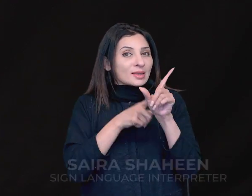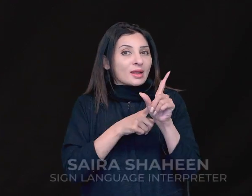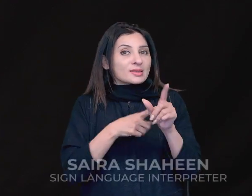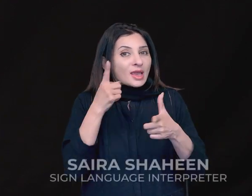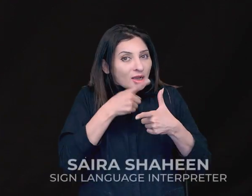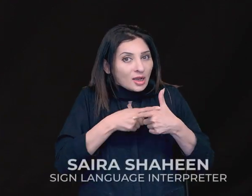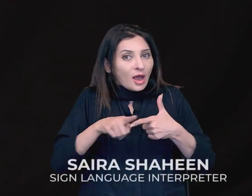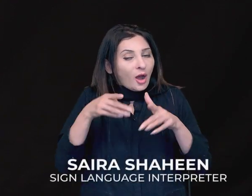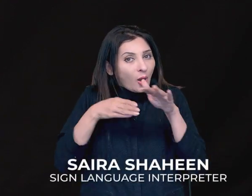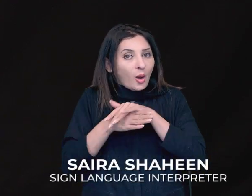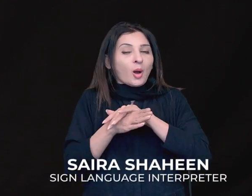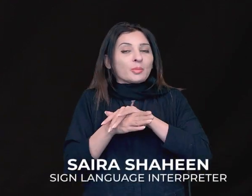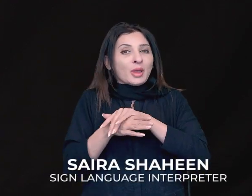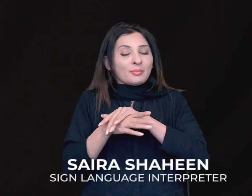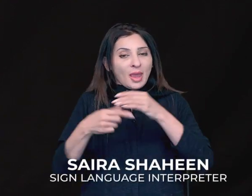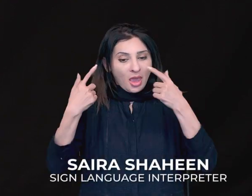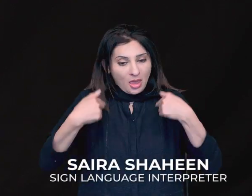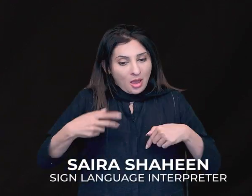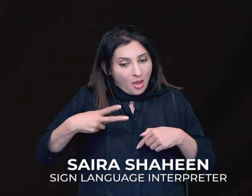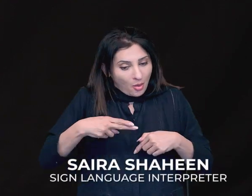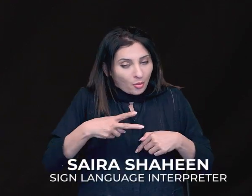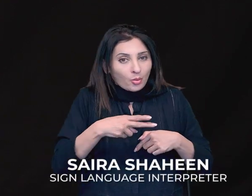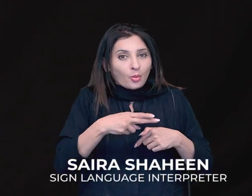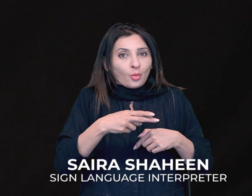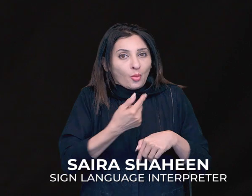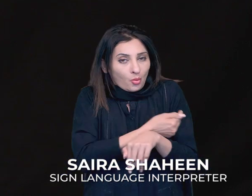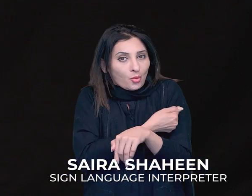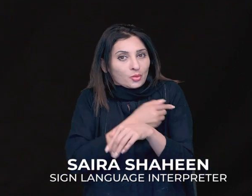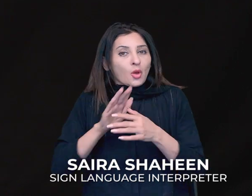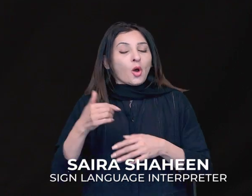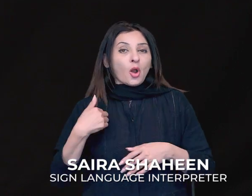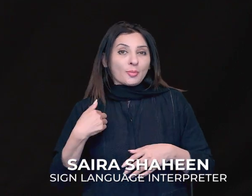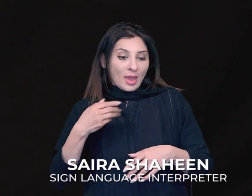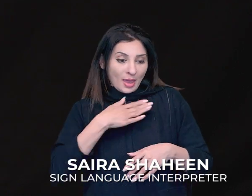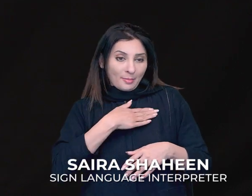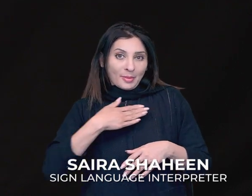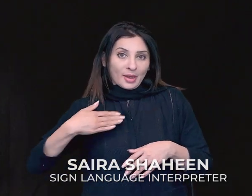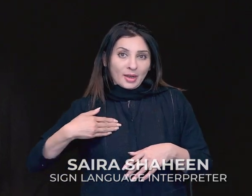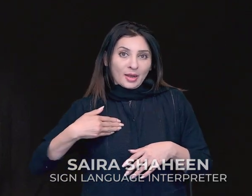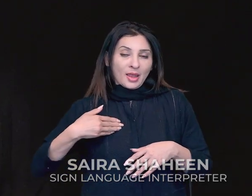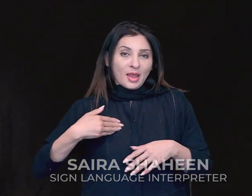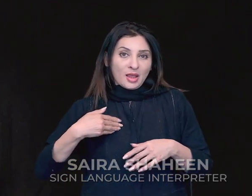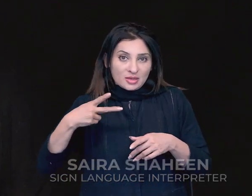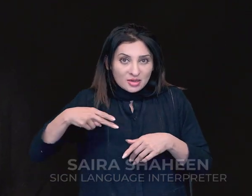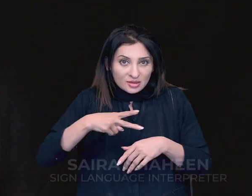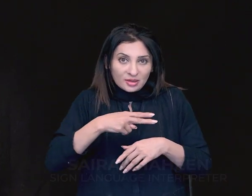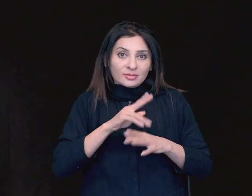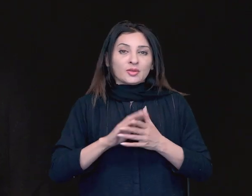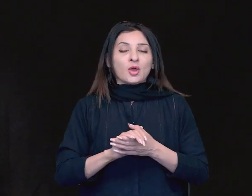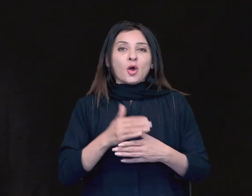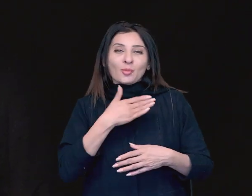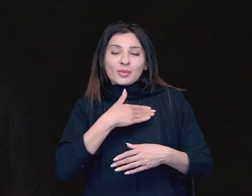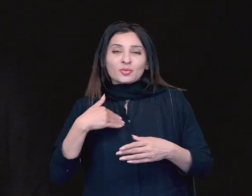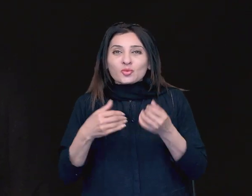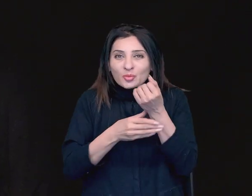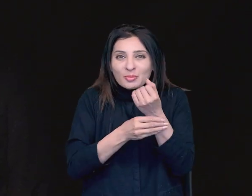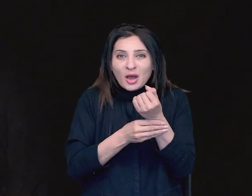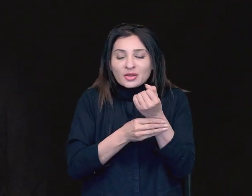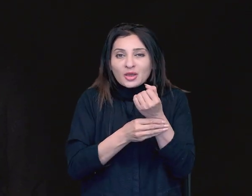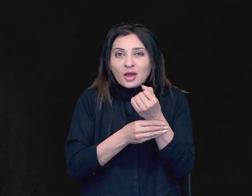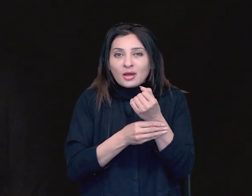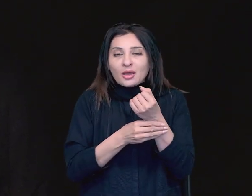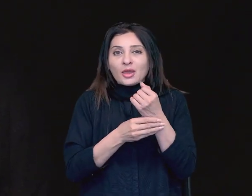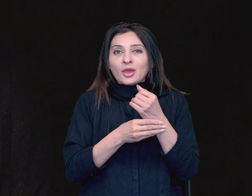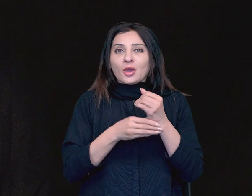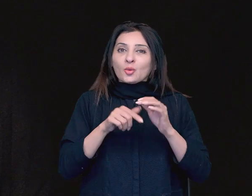में सर्जरी में प्रैक्टिस करती हूँ। मेरी स्पेशलिटी ब्रेस्ट सर्जरी है और इसी हवाले से मैं ज़्यादातर ब्रेस्ट